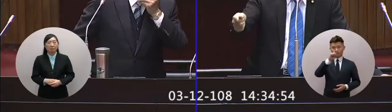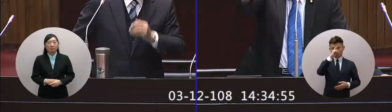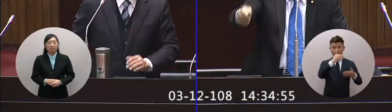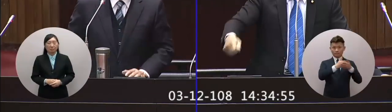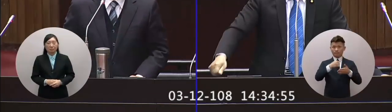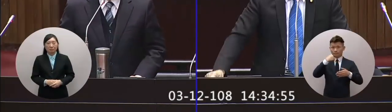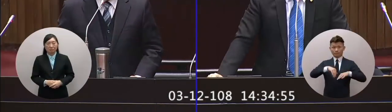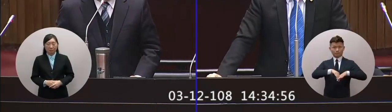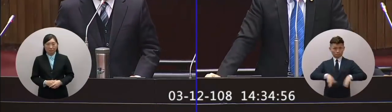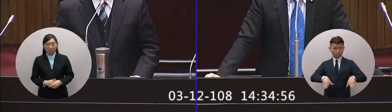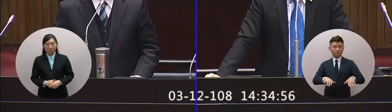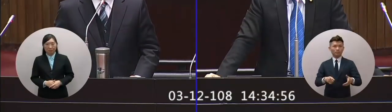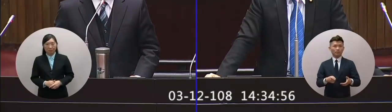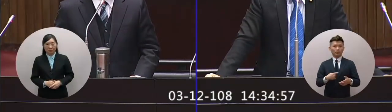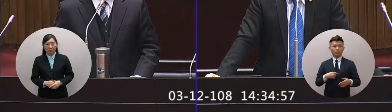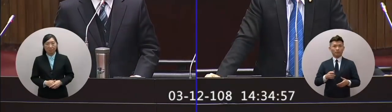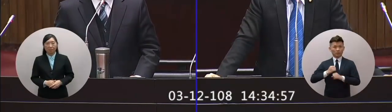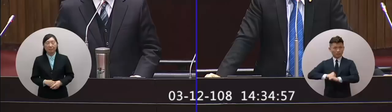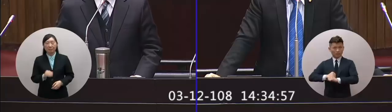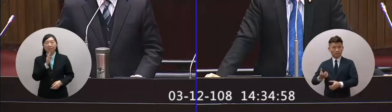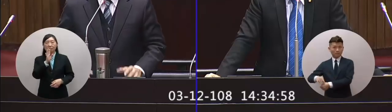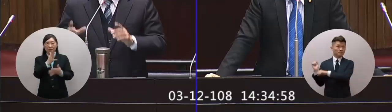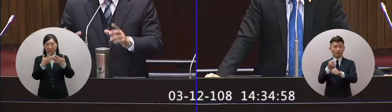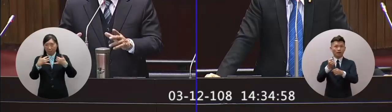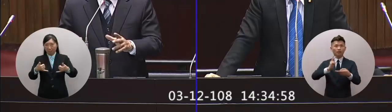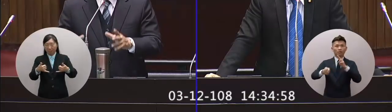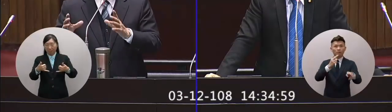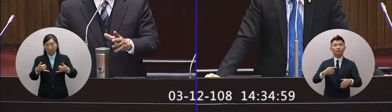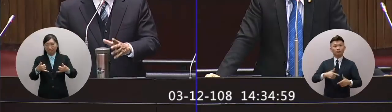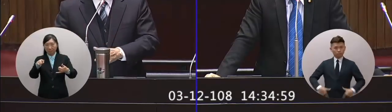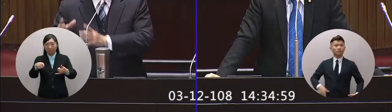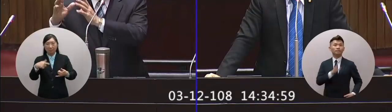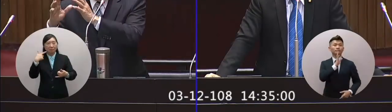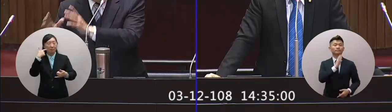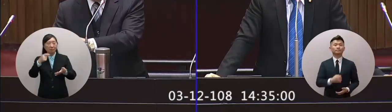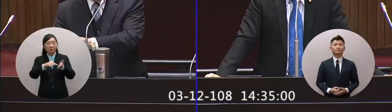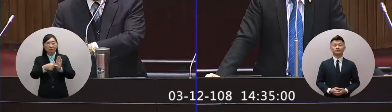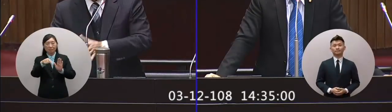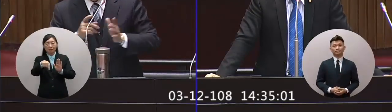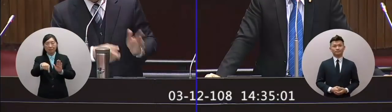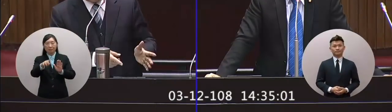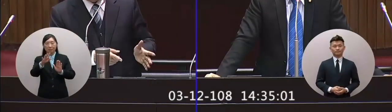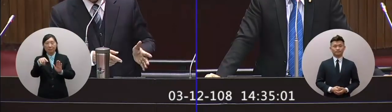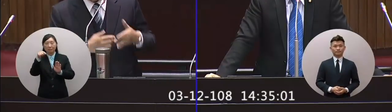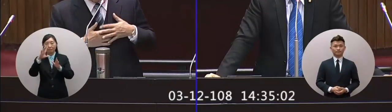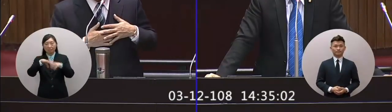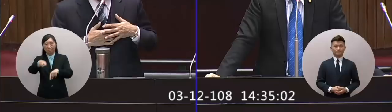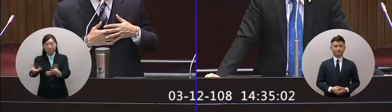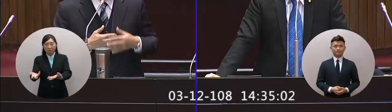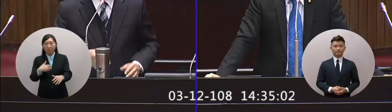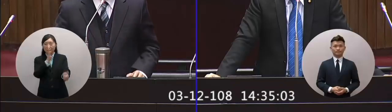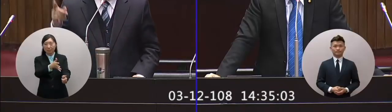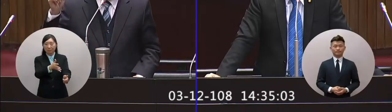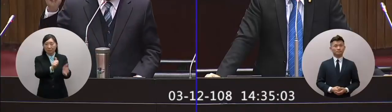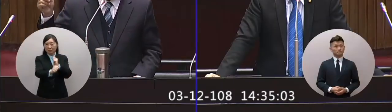甚至只有扫把要跟你抵抗。 是啦，有一个网络上，因爸爸笑讲。就这个代志，伊问因囝国中